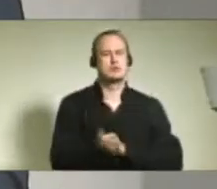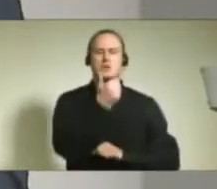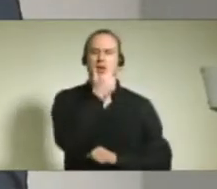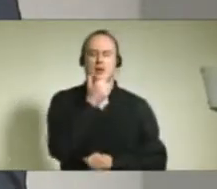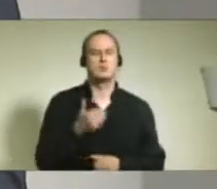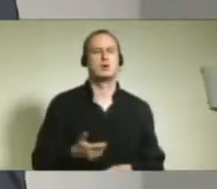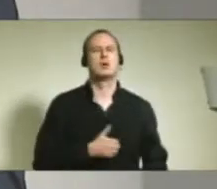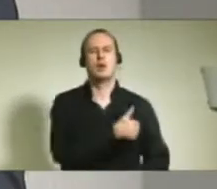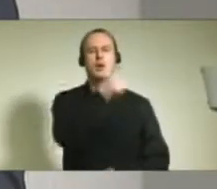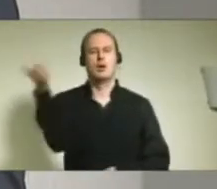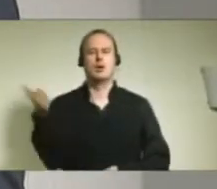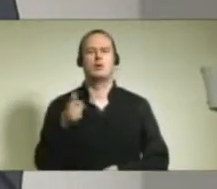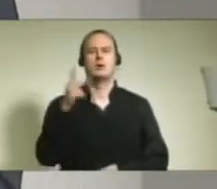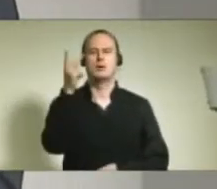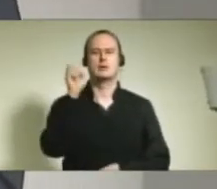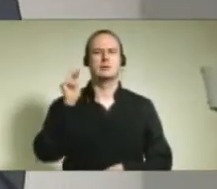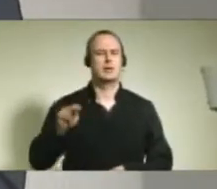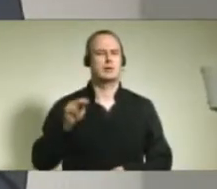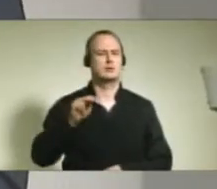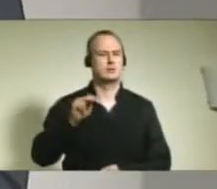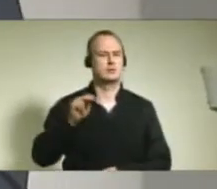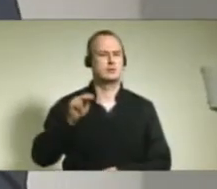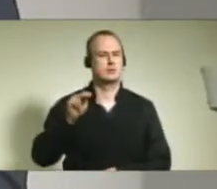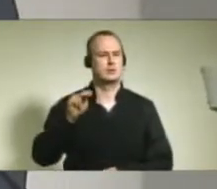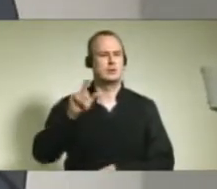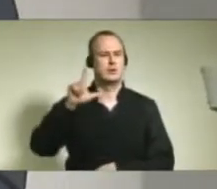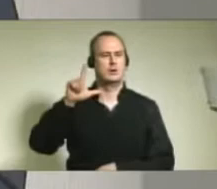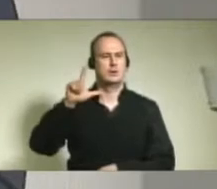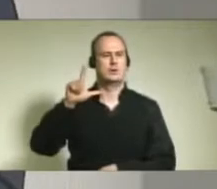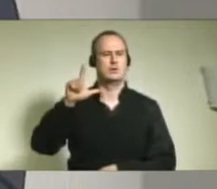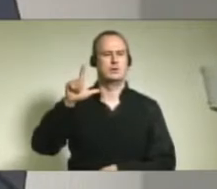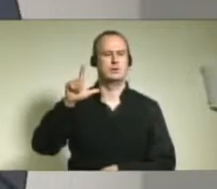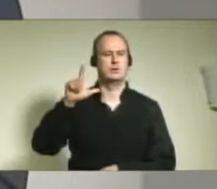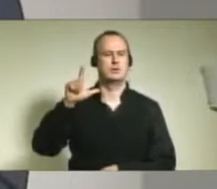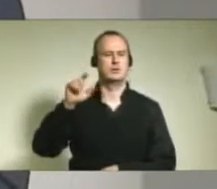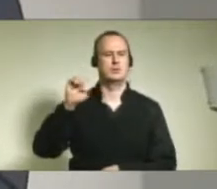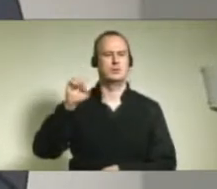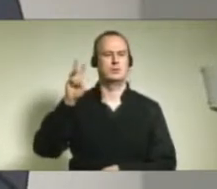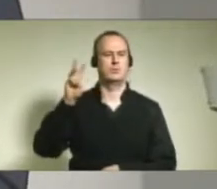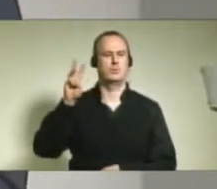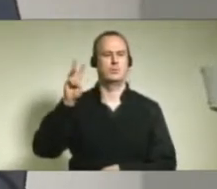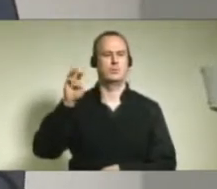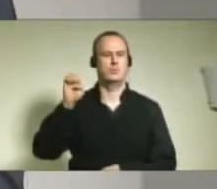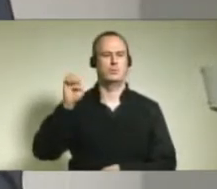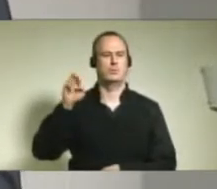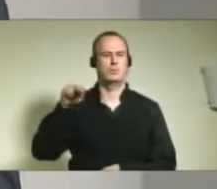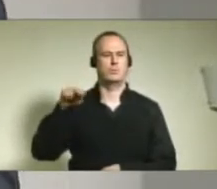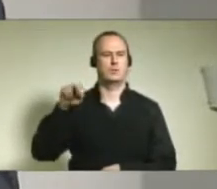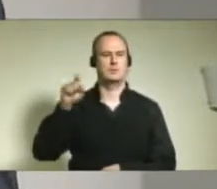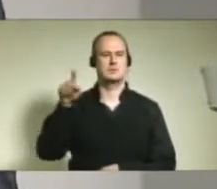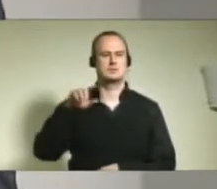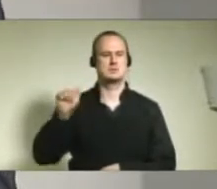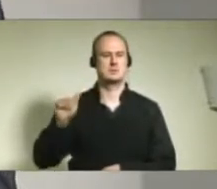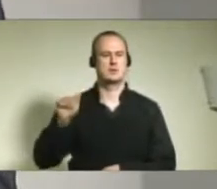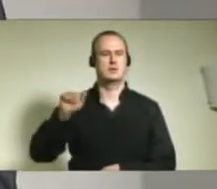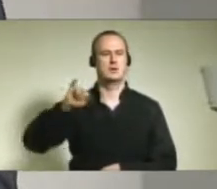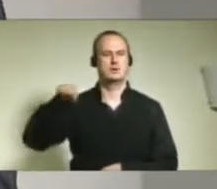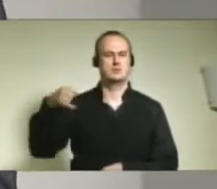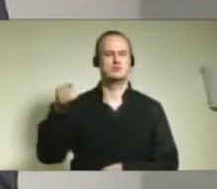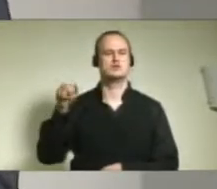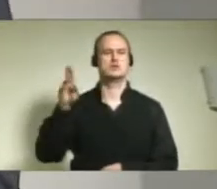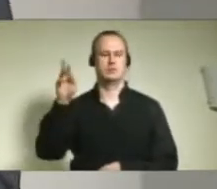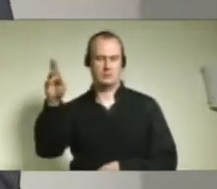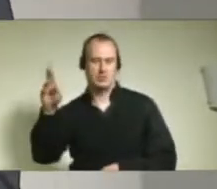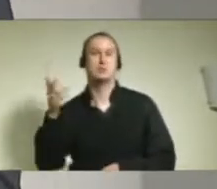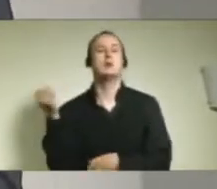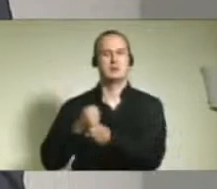Ken Lowenza Jr., qui travaille chez Unifor, mais qui est également très actif au sein du groupe Making